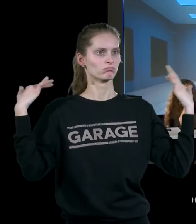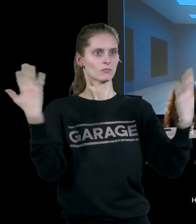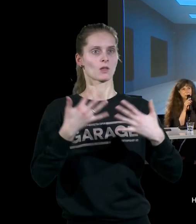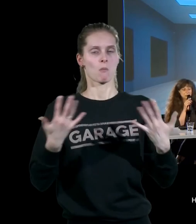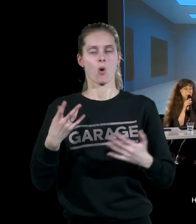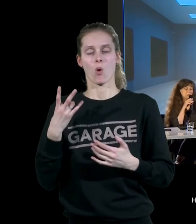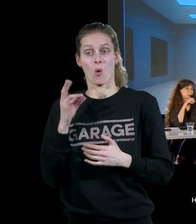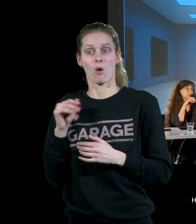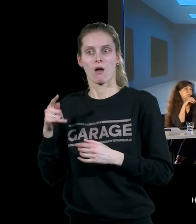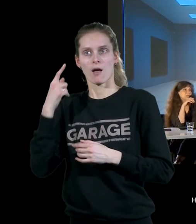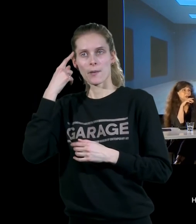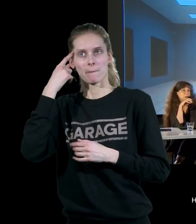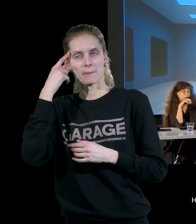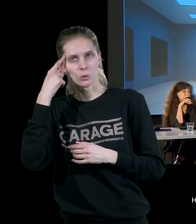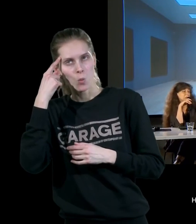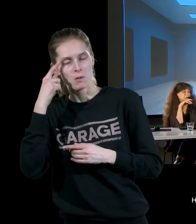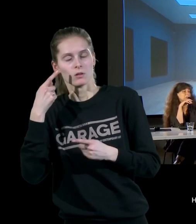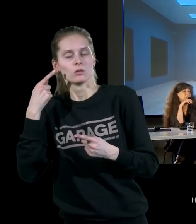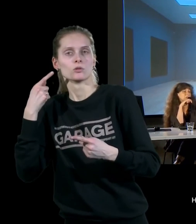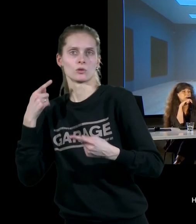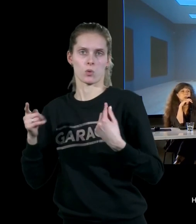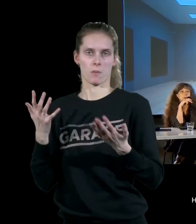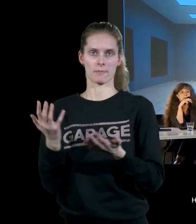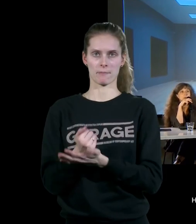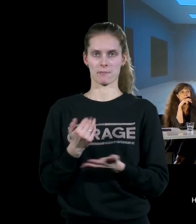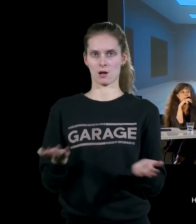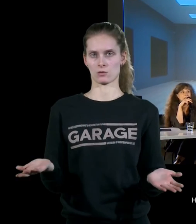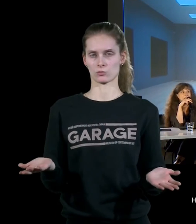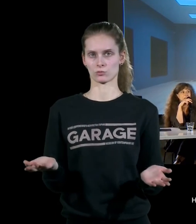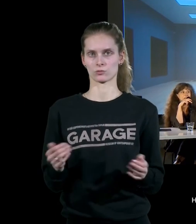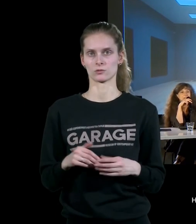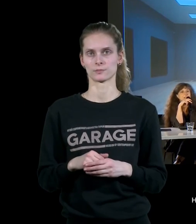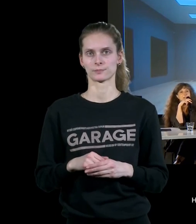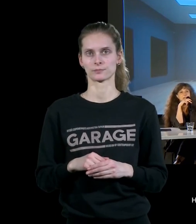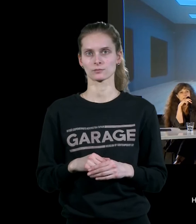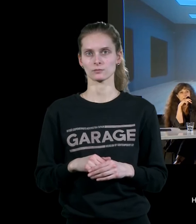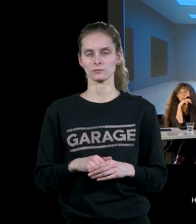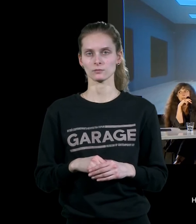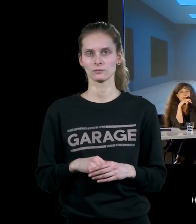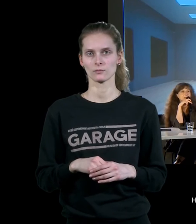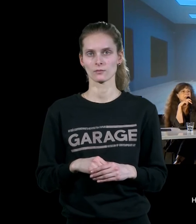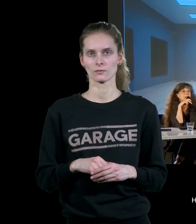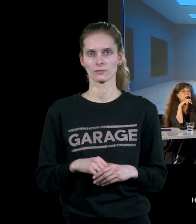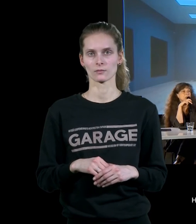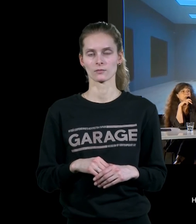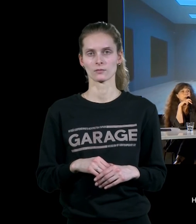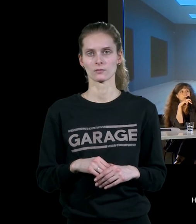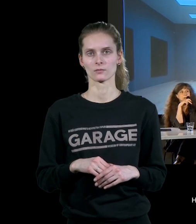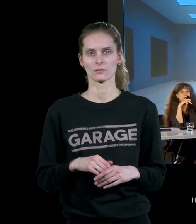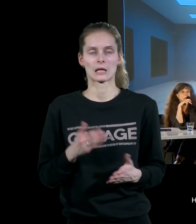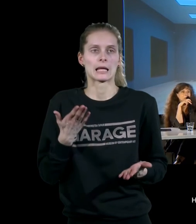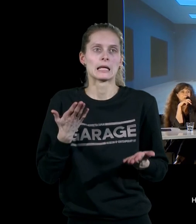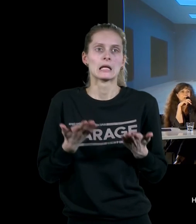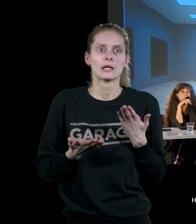выглядело как об этом пространстве, этих фресок, что это тоже пространство, скорее сакральное, чем светское. То ли ему